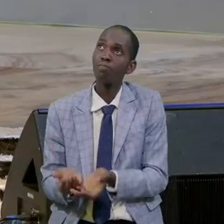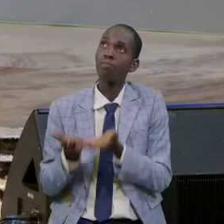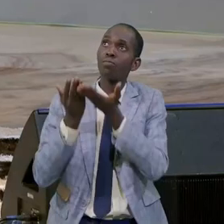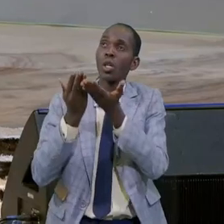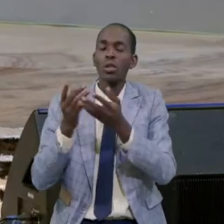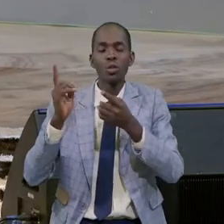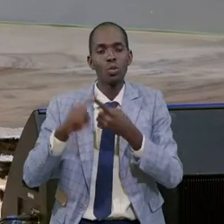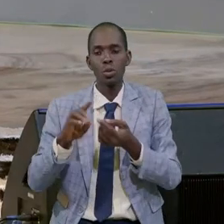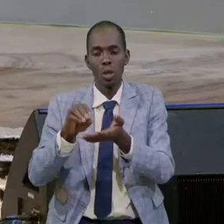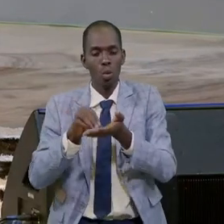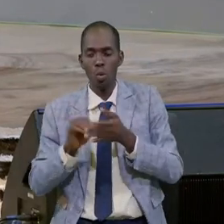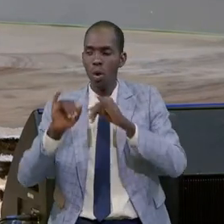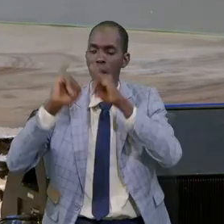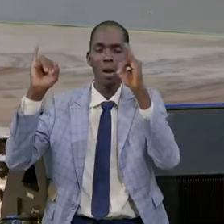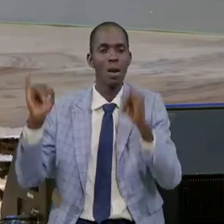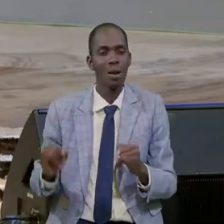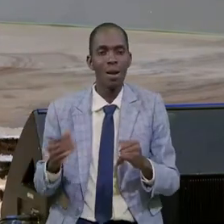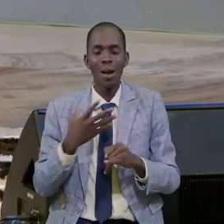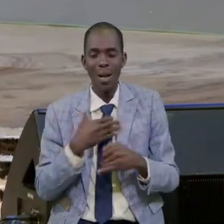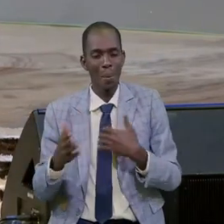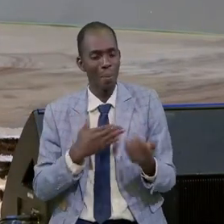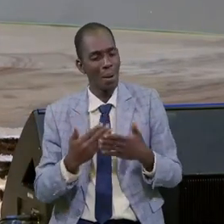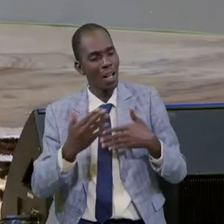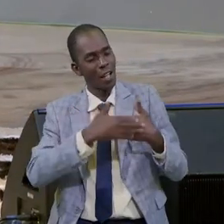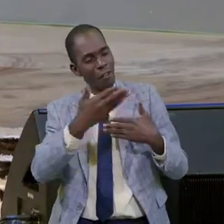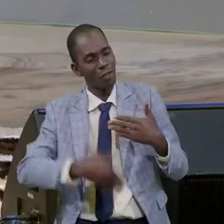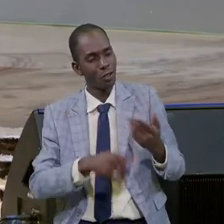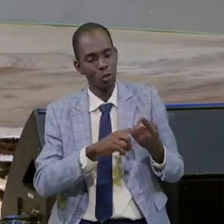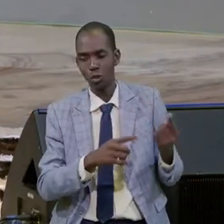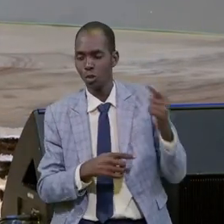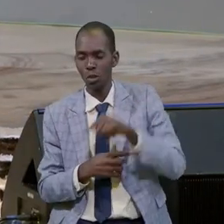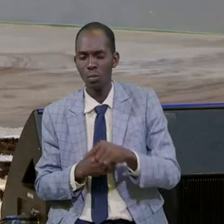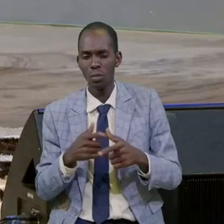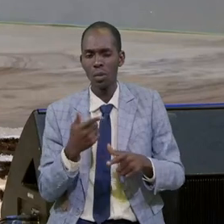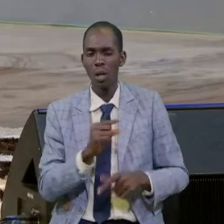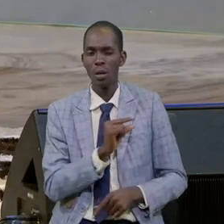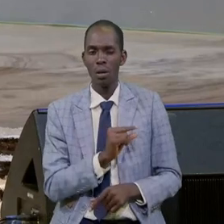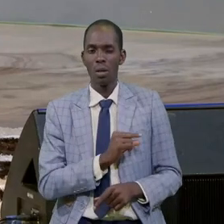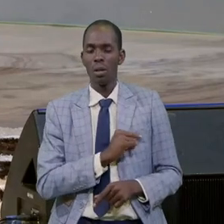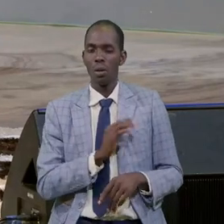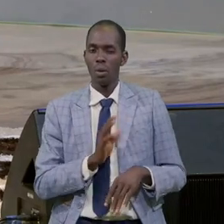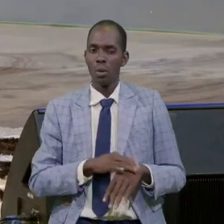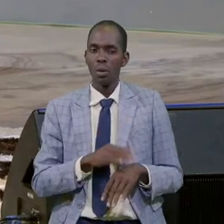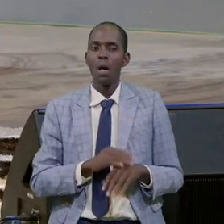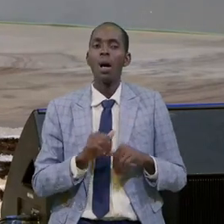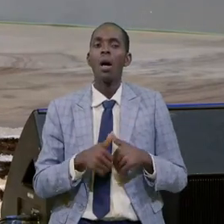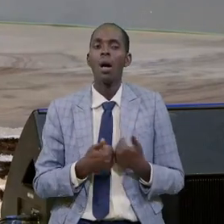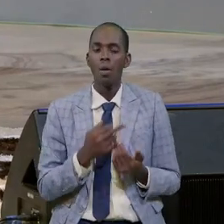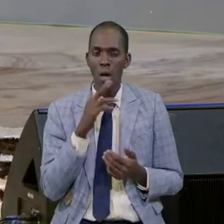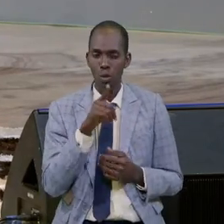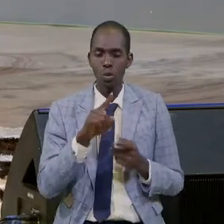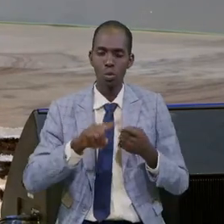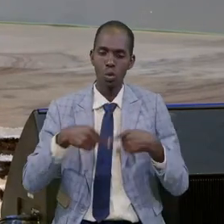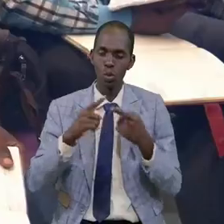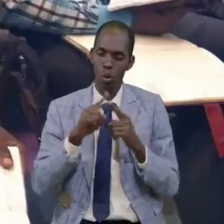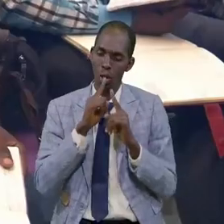cela à leur idole. Ils vont faire des choses à leur idole et vous invitent. Donc, votre conscience se présente. Comment vas-tu